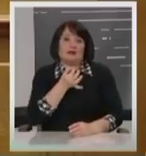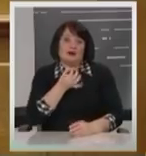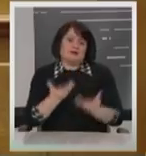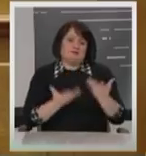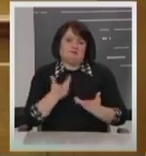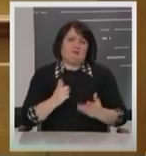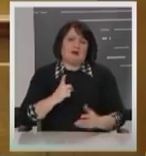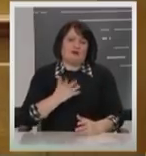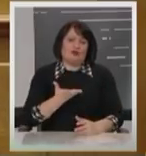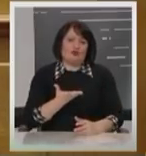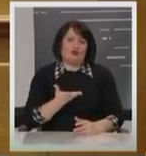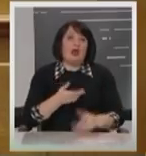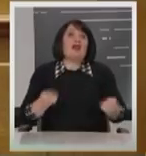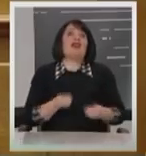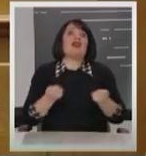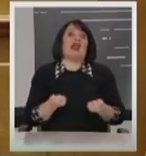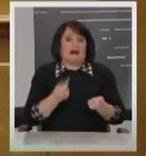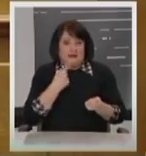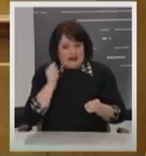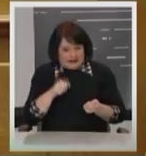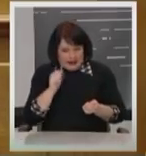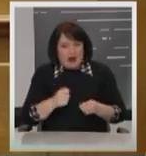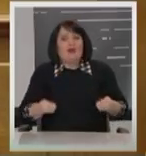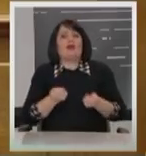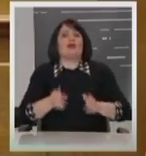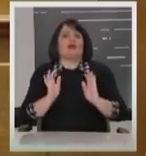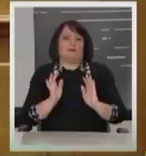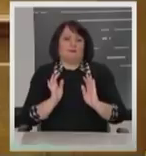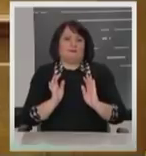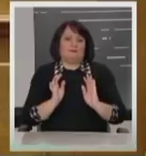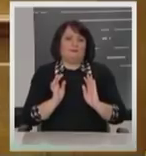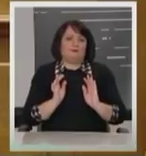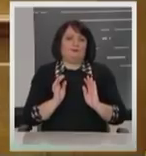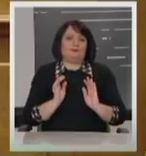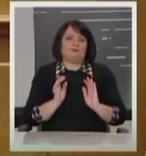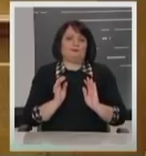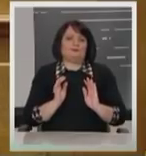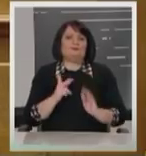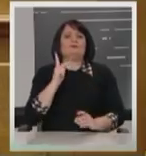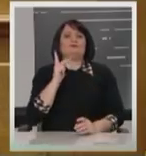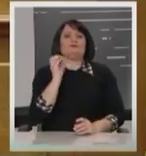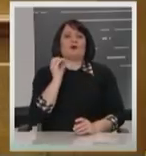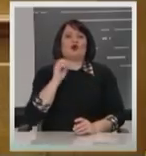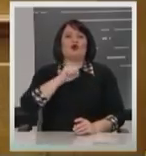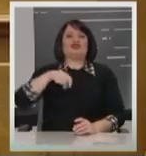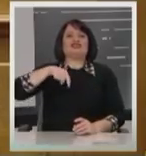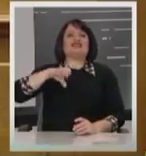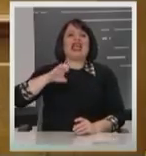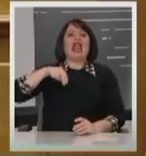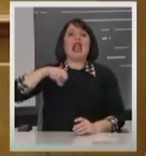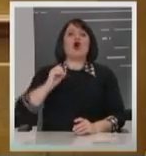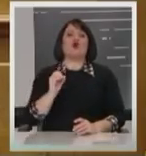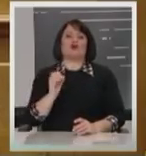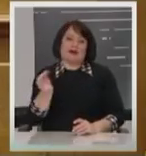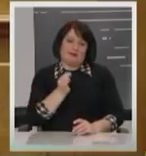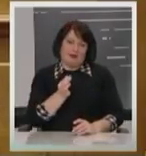προϋπολογίσει, αλλά δεν υλοποιήσατε τελικά, κάτι το οποίο σας είπε και ο κύριος Κοστέλο πριν από λίγες μέρες.